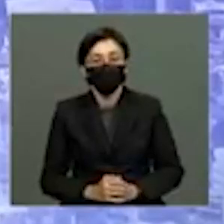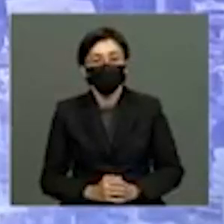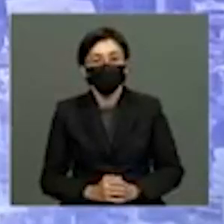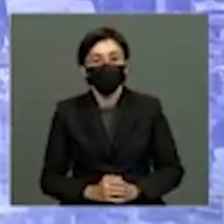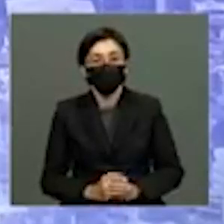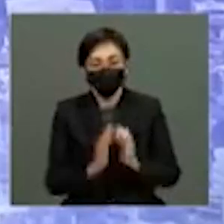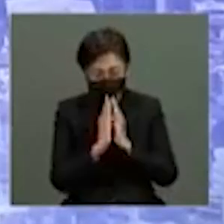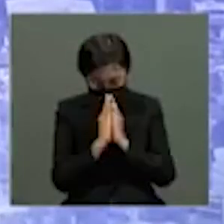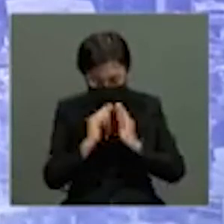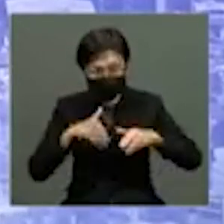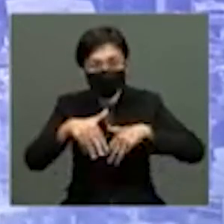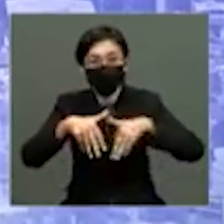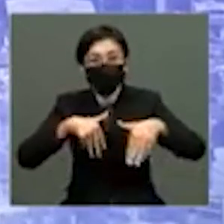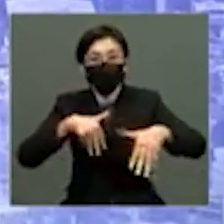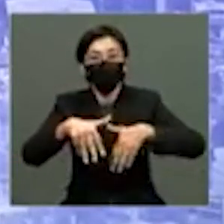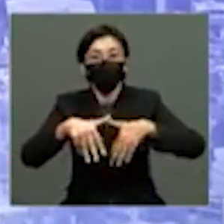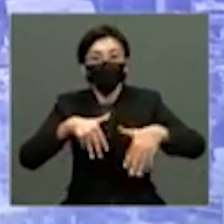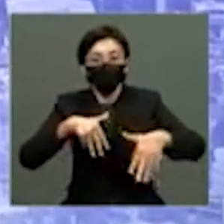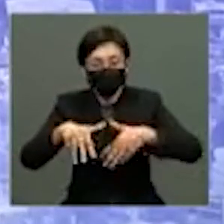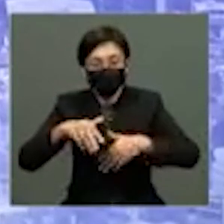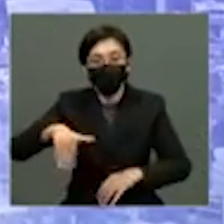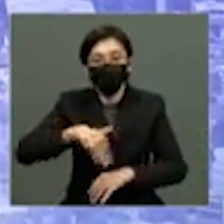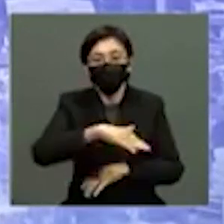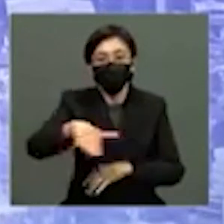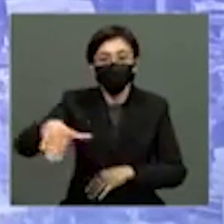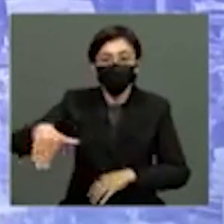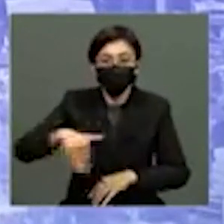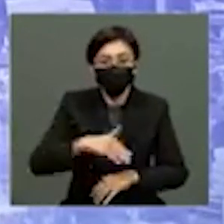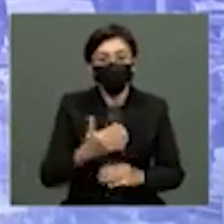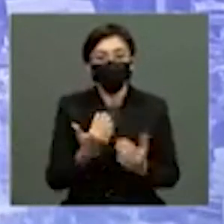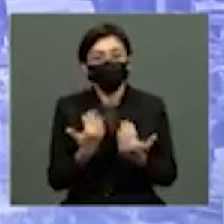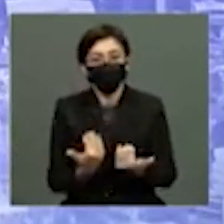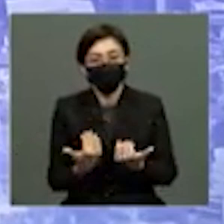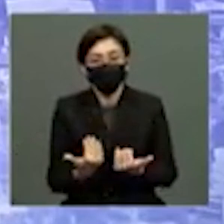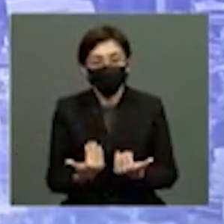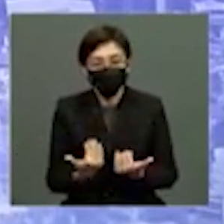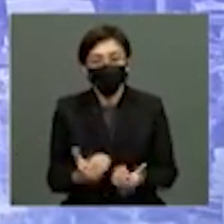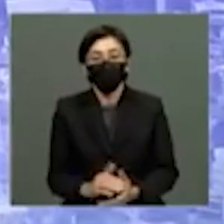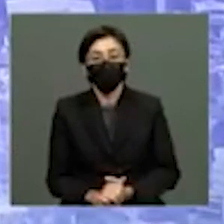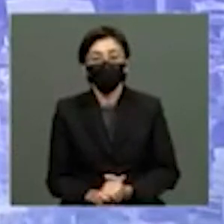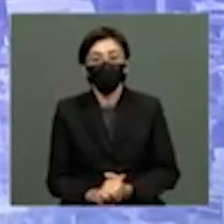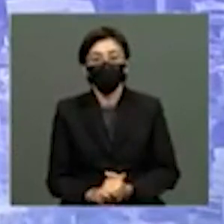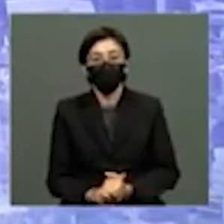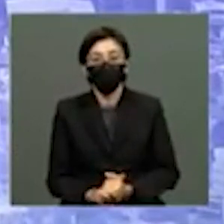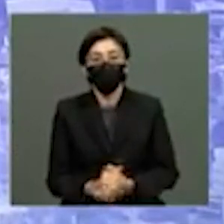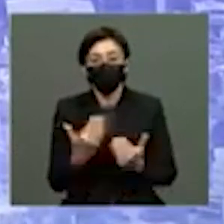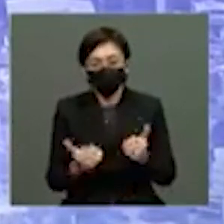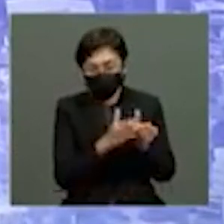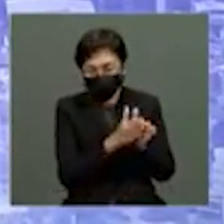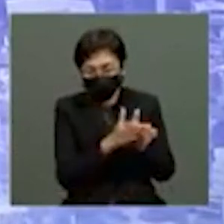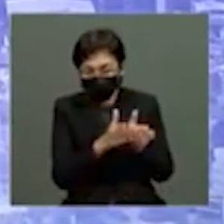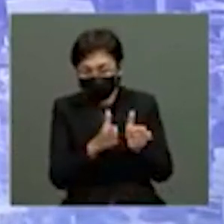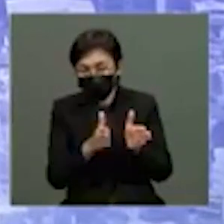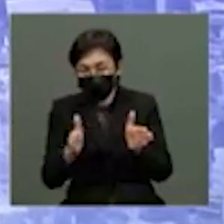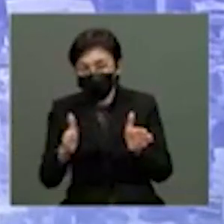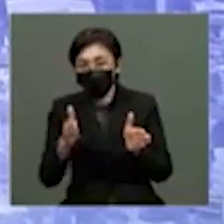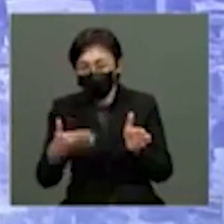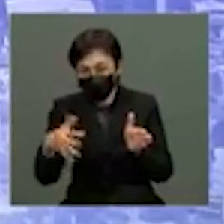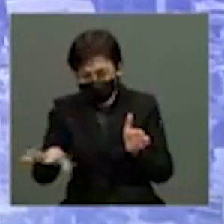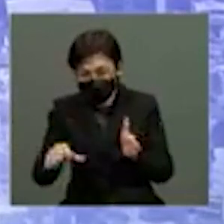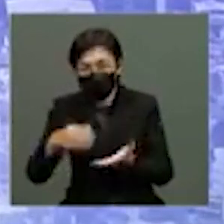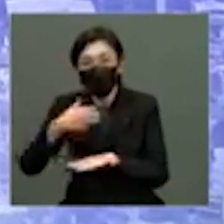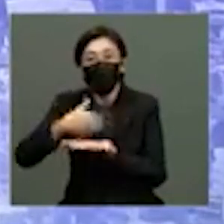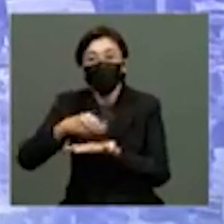กลับสวัสดีครับพี่น้องประชาชนครับวันนี้ช่วงหลังๆเนี่ยนะครับช่วงท้ายรายการจะมีการแจ้